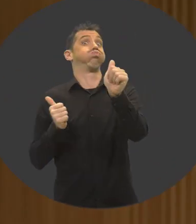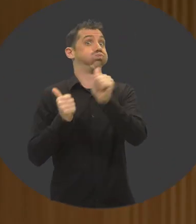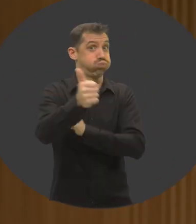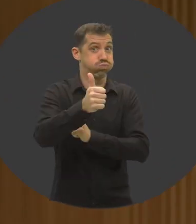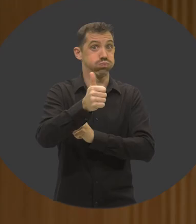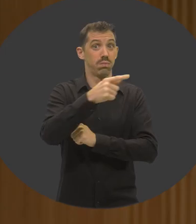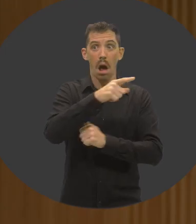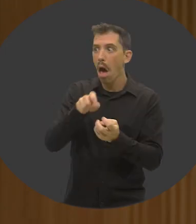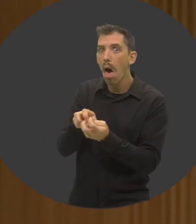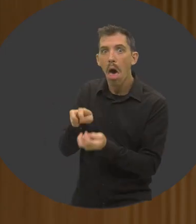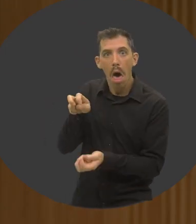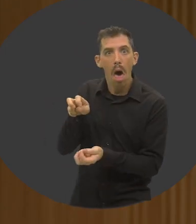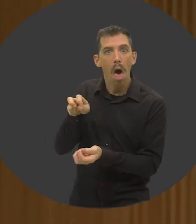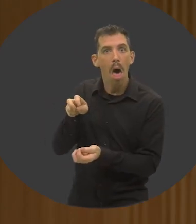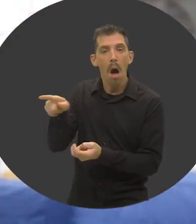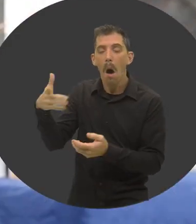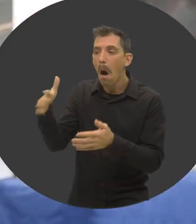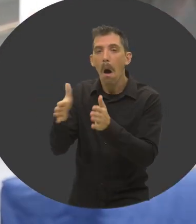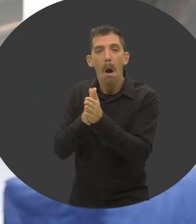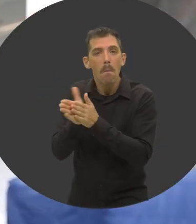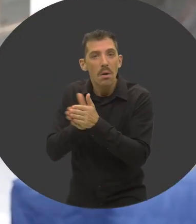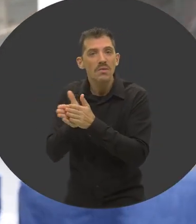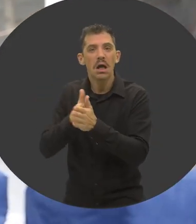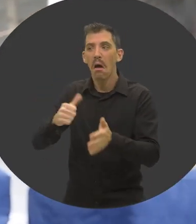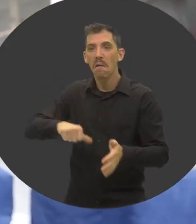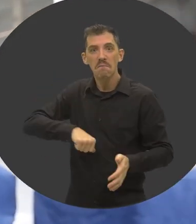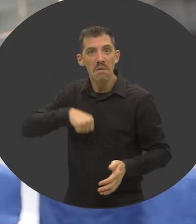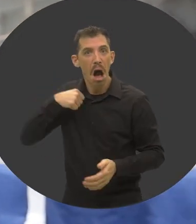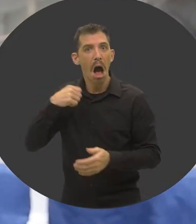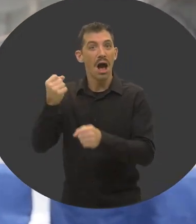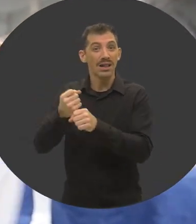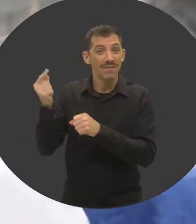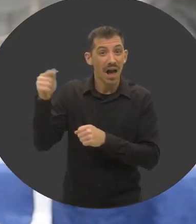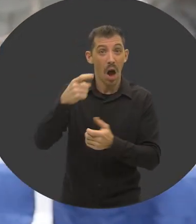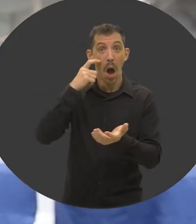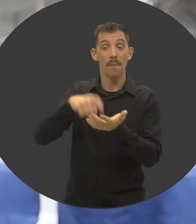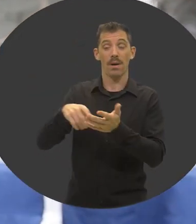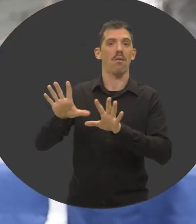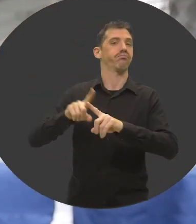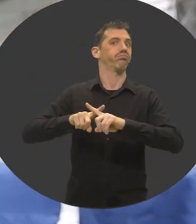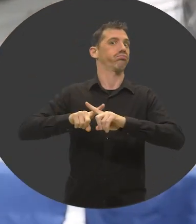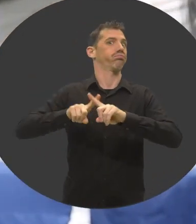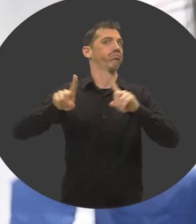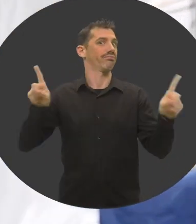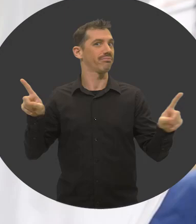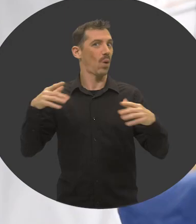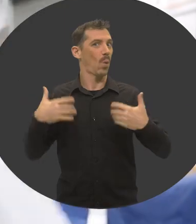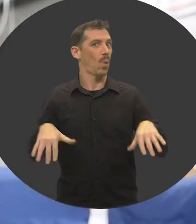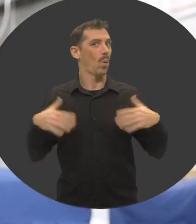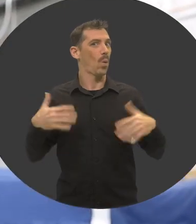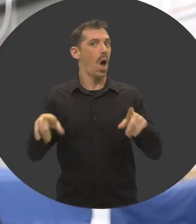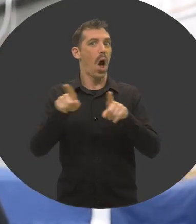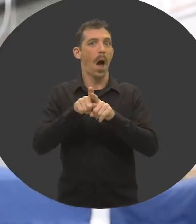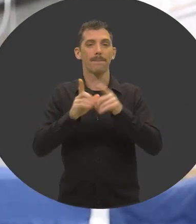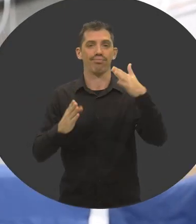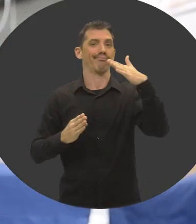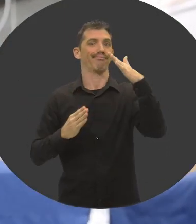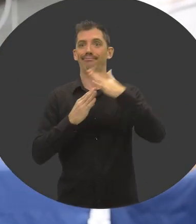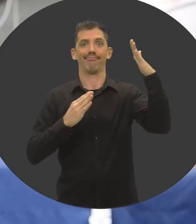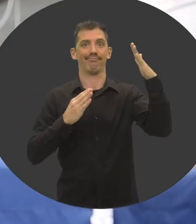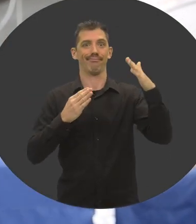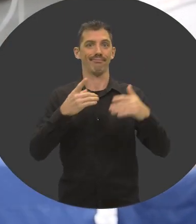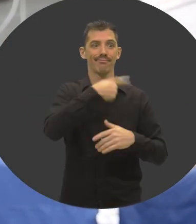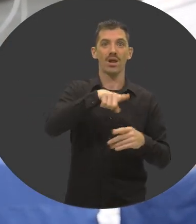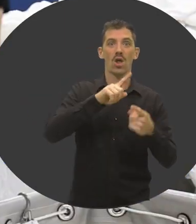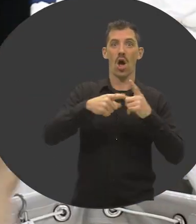bien au-dessus de la moyenne de nos collègues. Bien qu'on ait une équipe très engagée, très motivée, très fière de travailler ici, on a remarqué